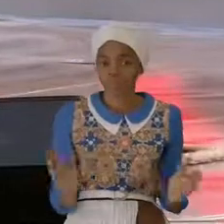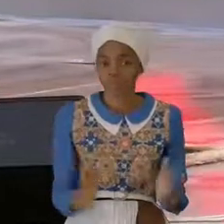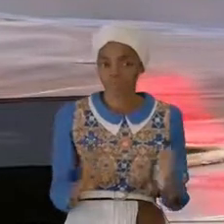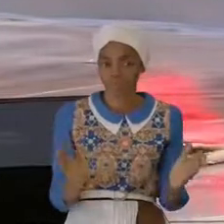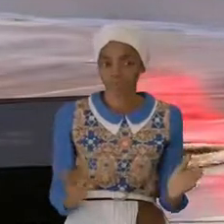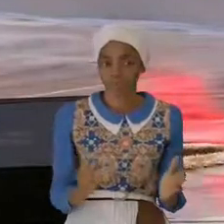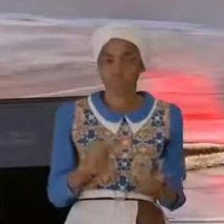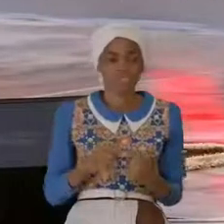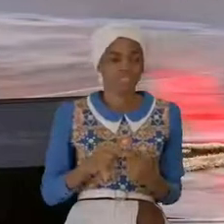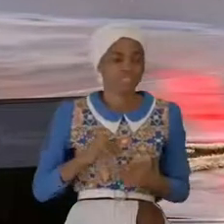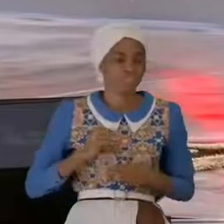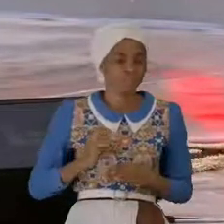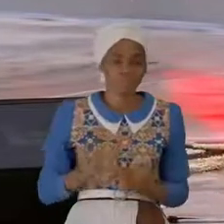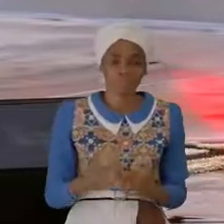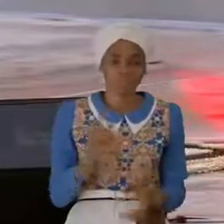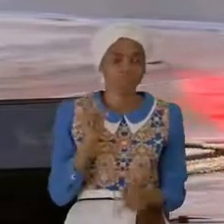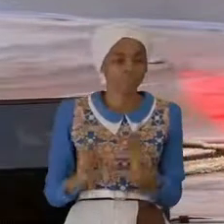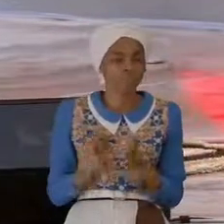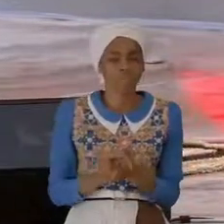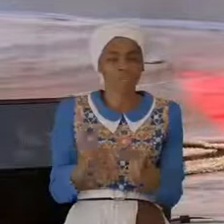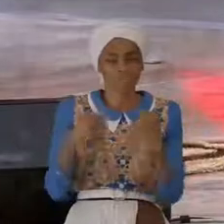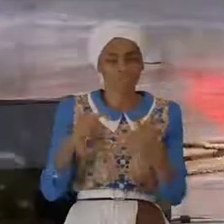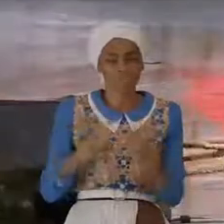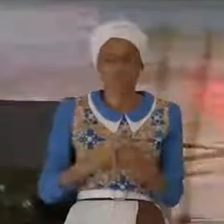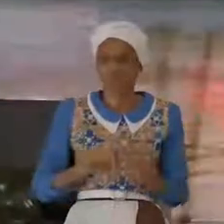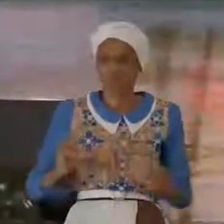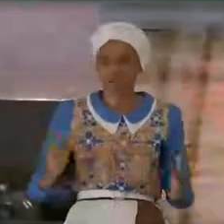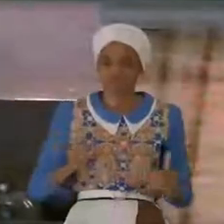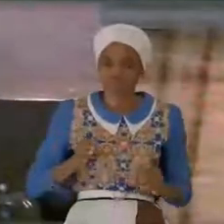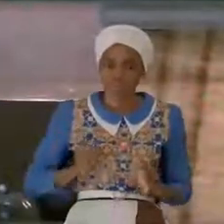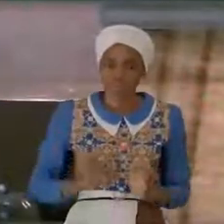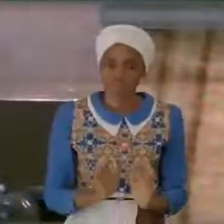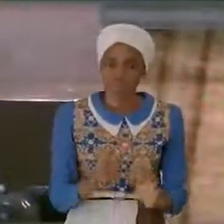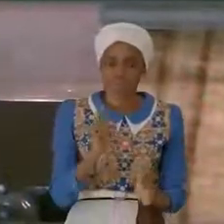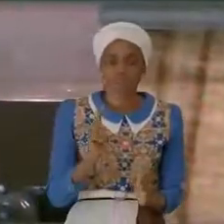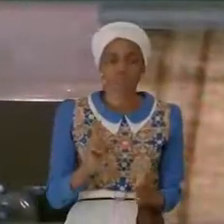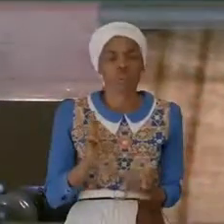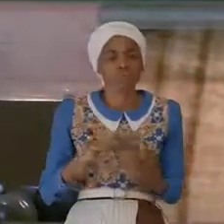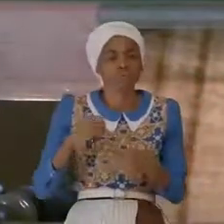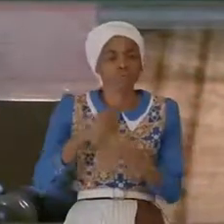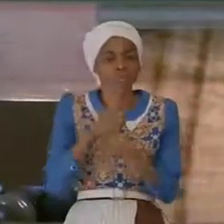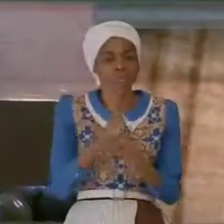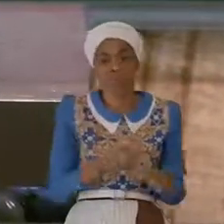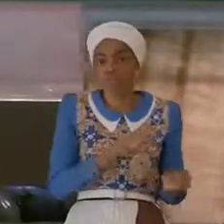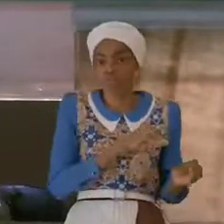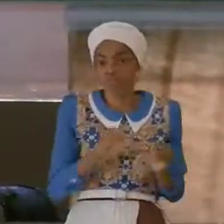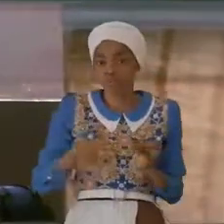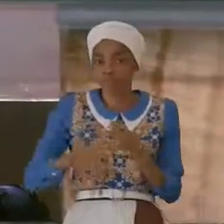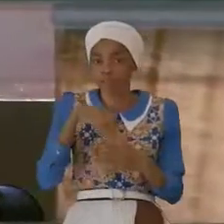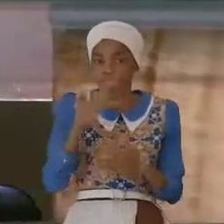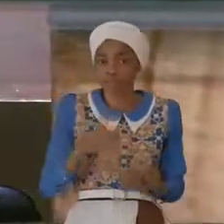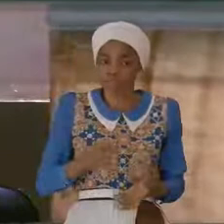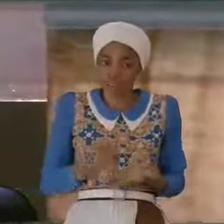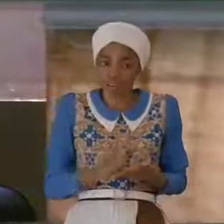Cette influence, les gens qui étaient venus les persuader, les influencer à quitter la